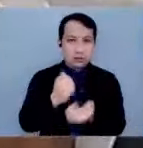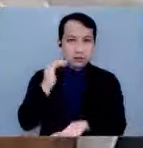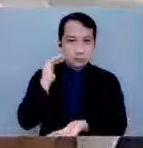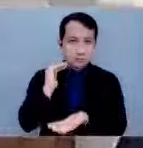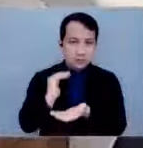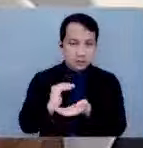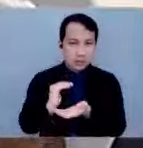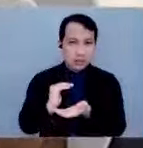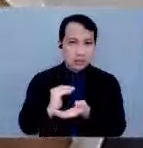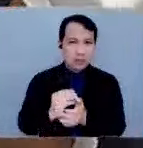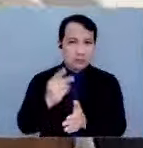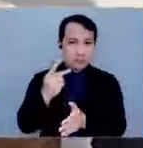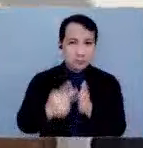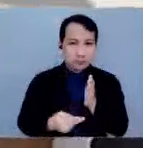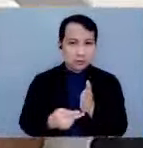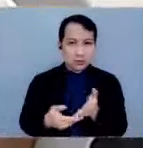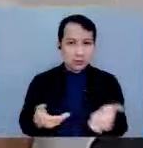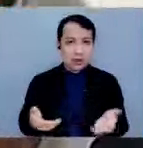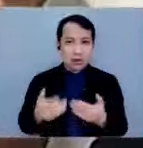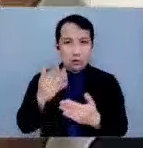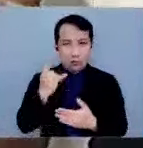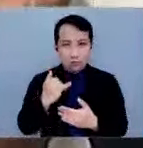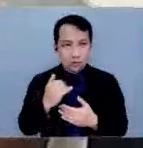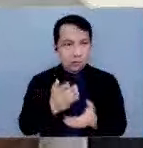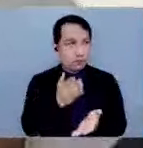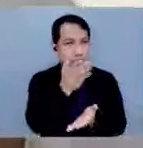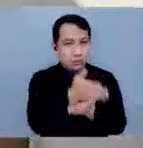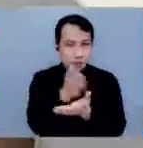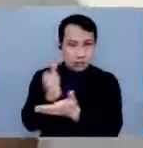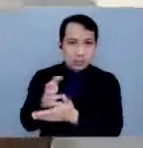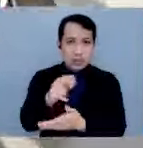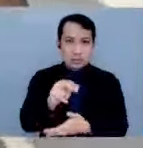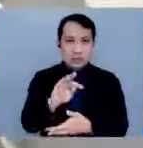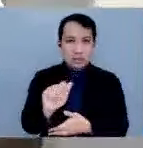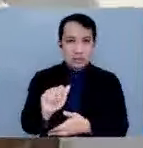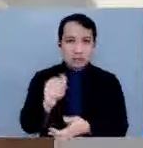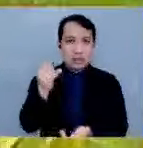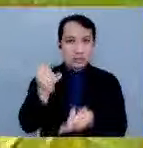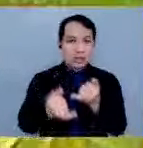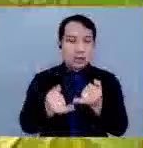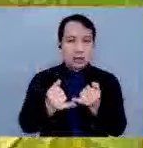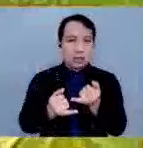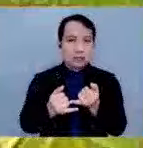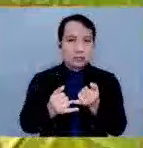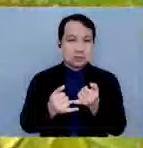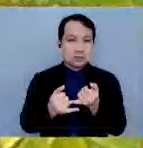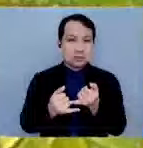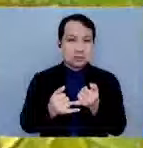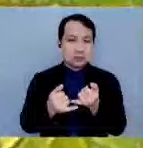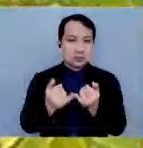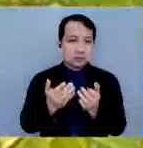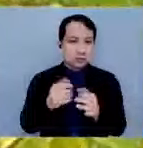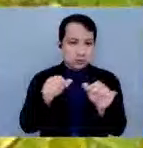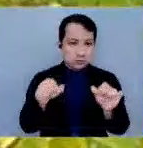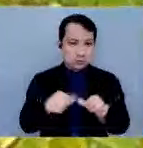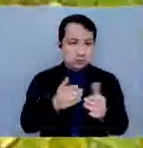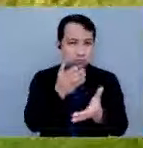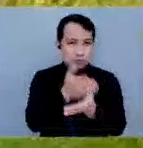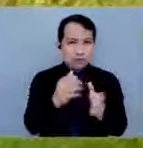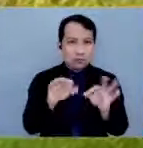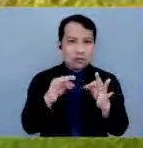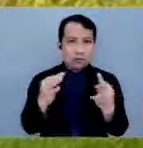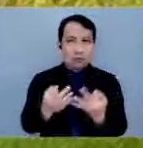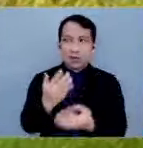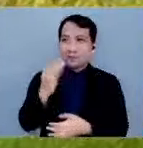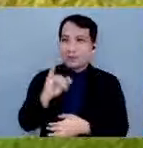presyo dahil walang puntahan because NFA is the last resort, doon sila pupunta. Walang tatakbuhan yung farmer. Kapag kasi may NFA,